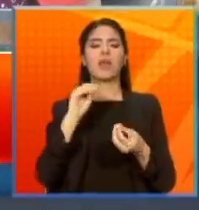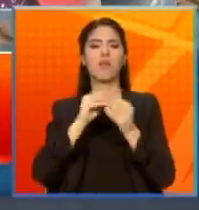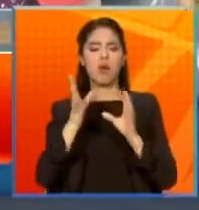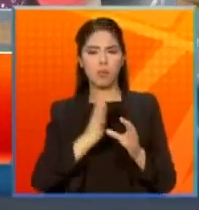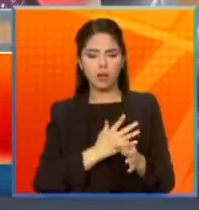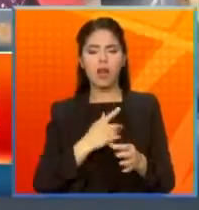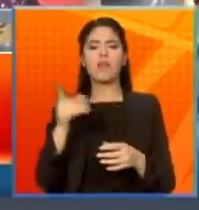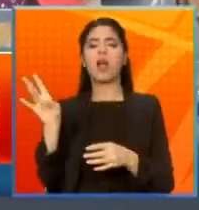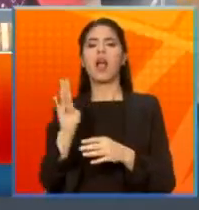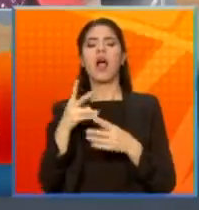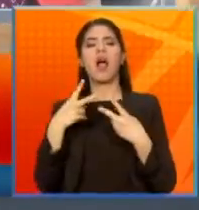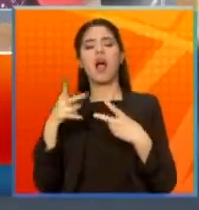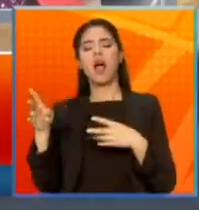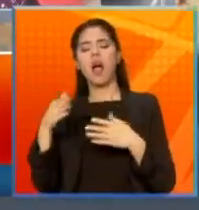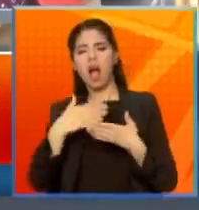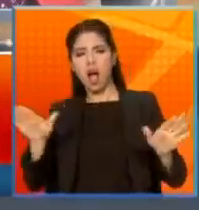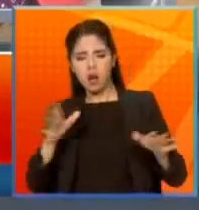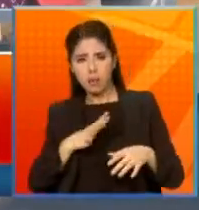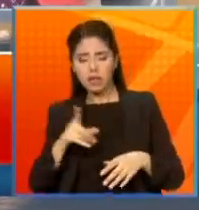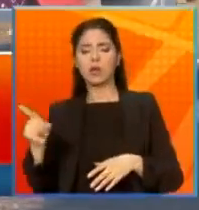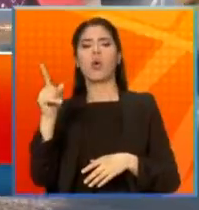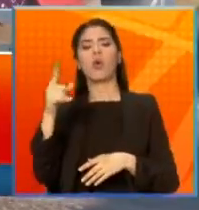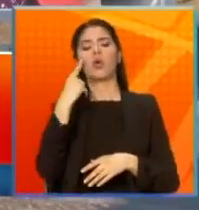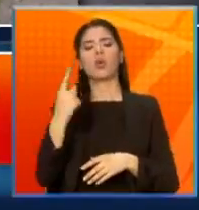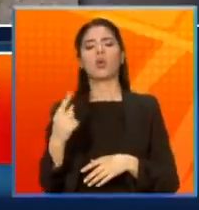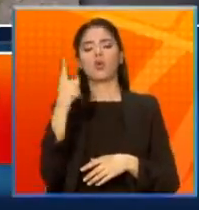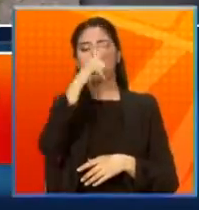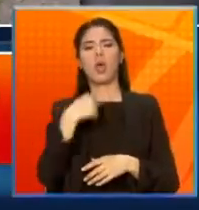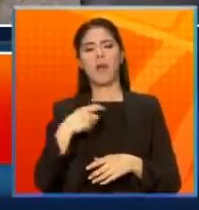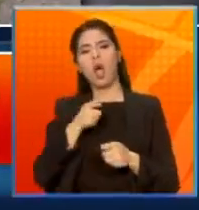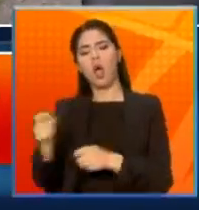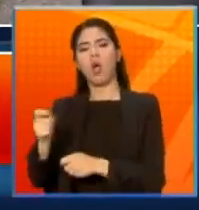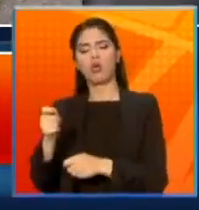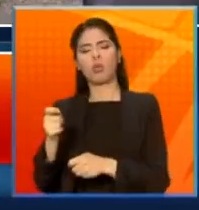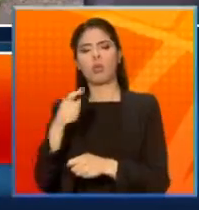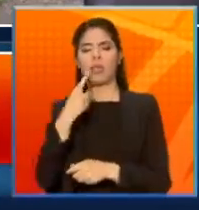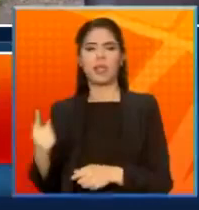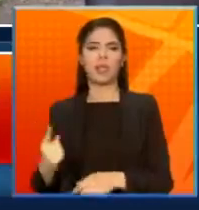atmak istediğini söyleyince öldürdüm dedi. Tutuklanarak cezaevine gönderildi.